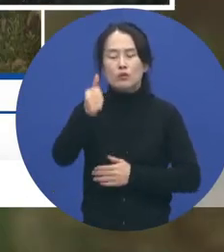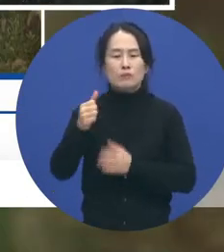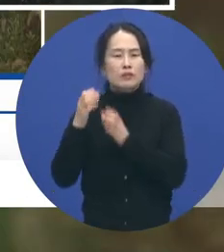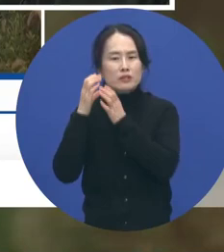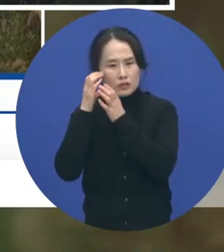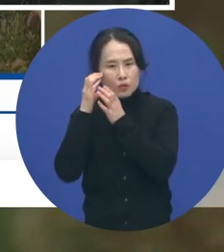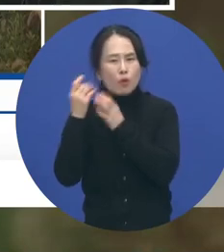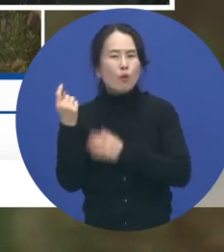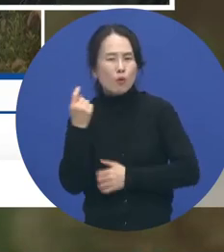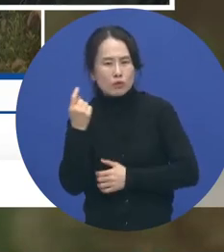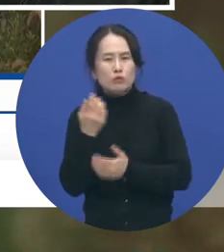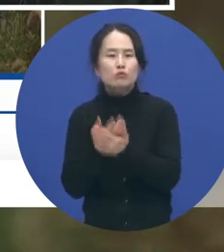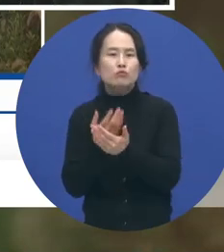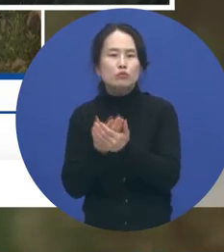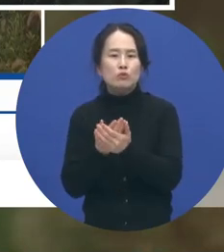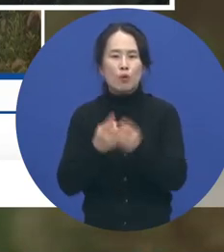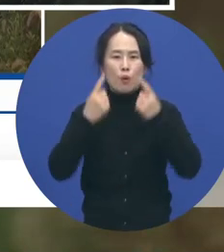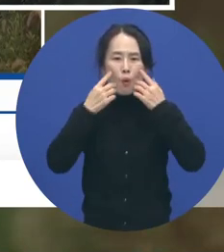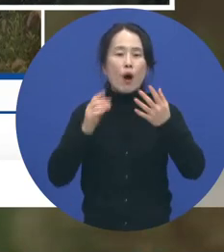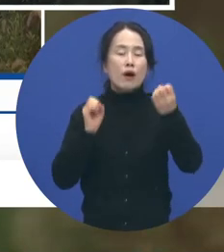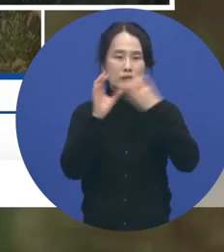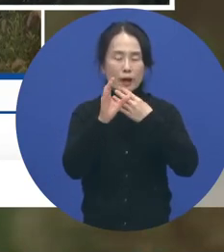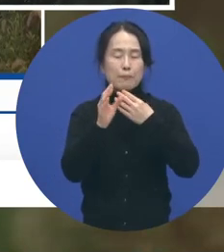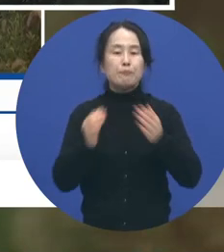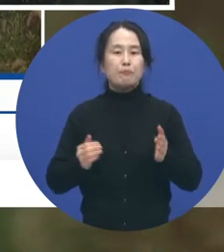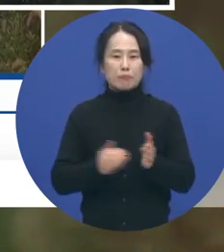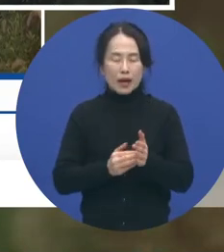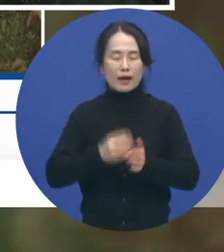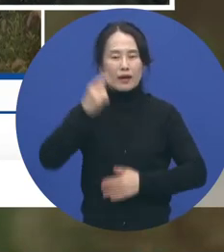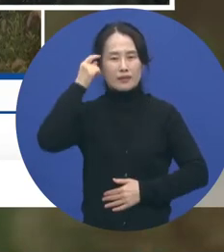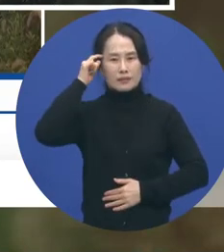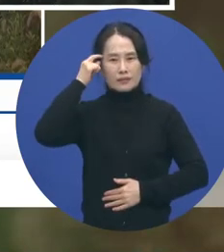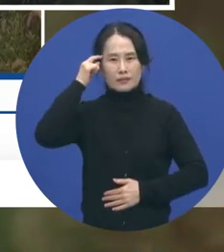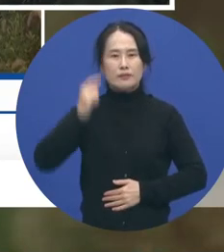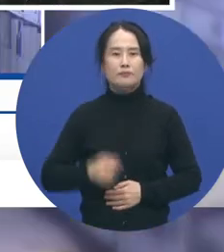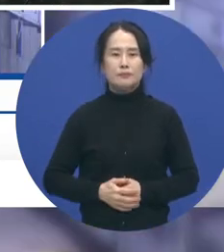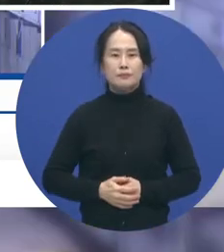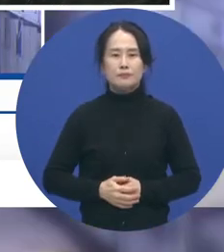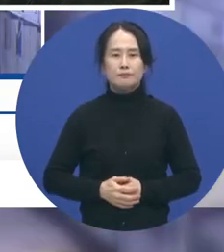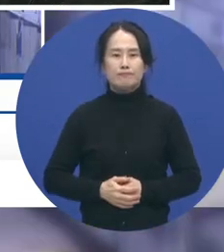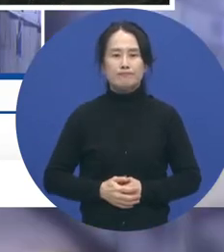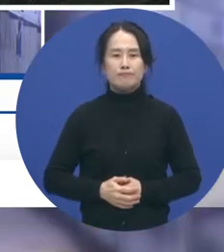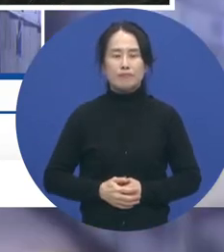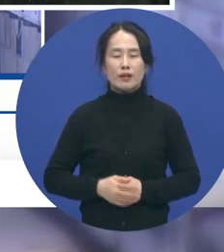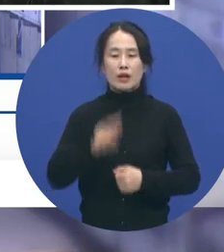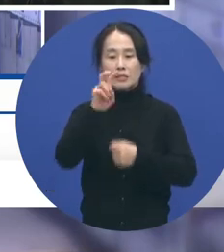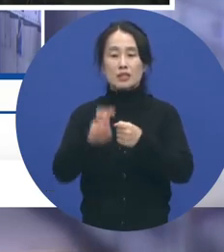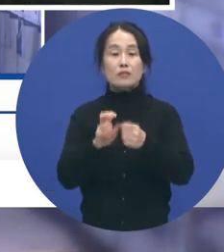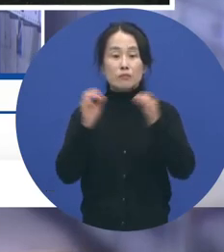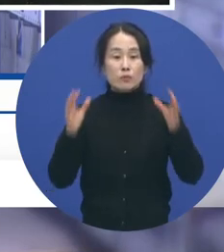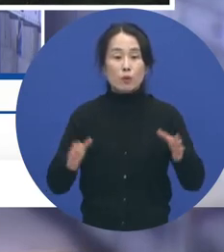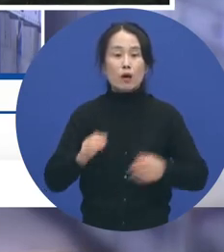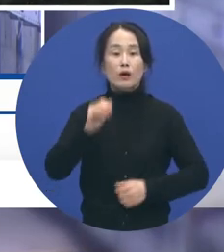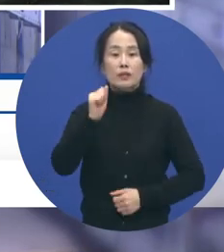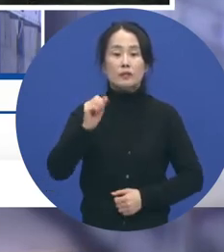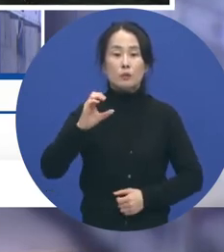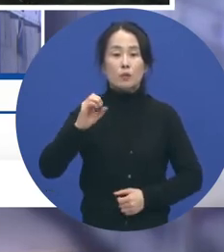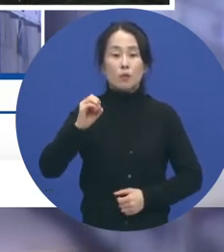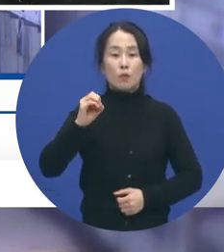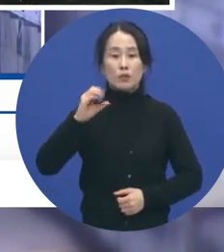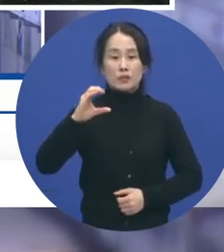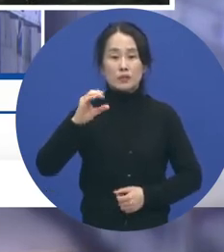거기에 정확하게 응답을 해주셨다라고 저는 생각을 합니다. 한 지난 20년 동안 SOC에